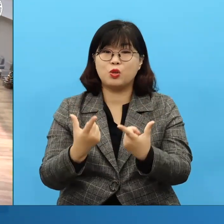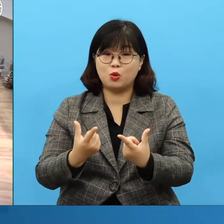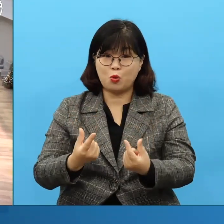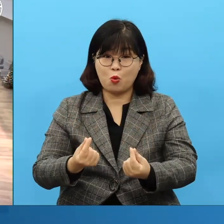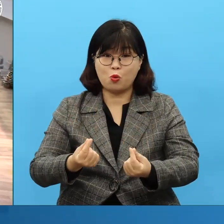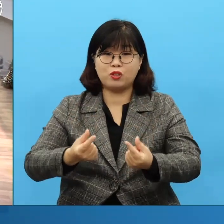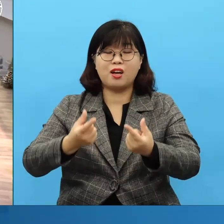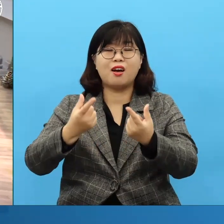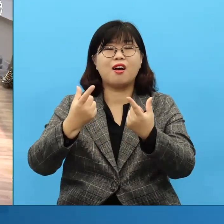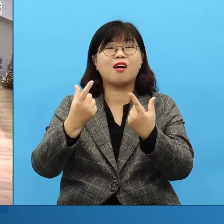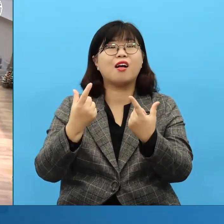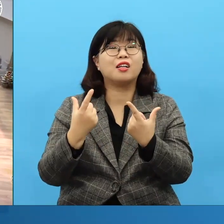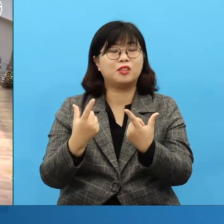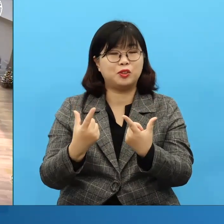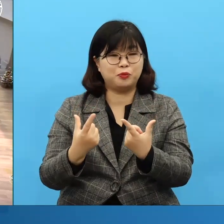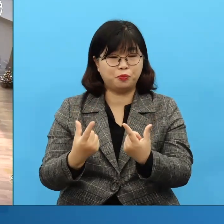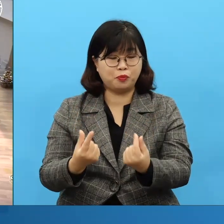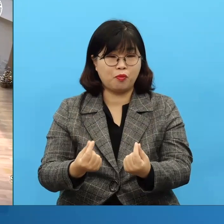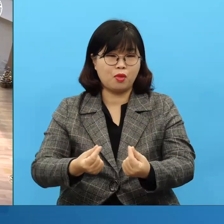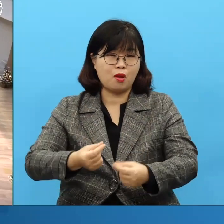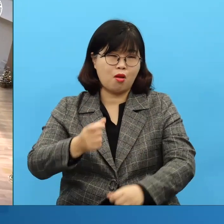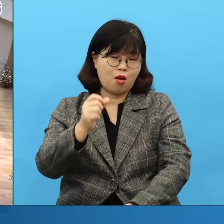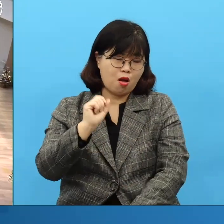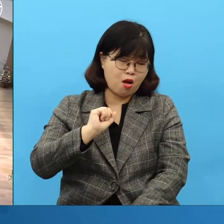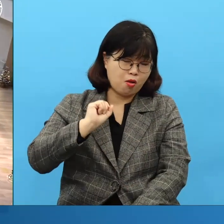생명샘이 널리 울리어